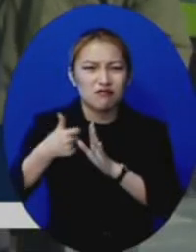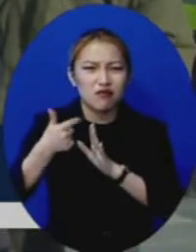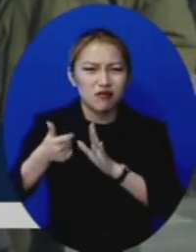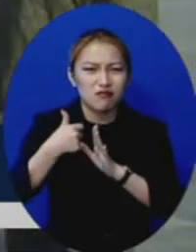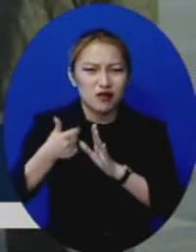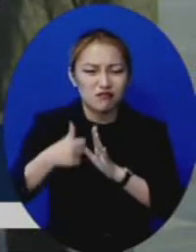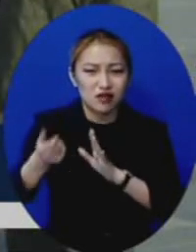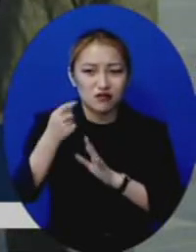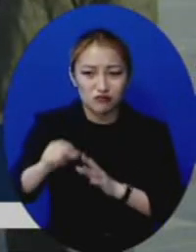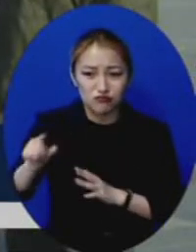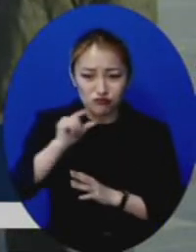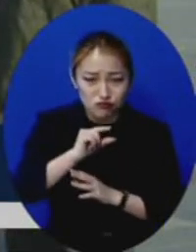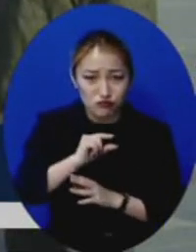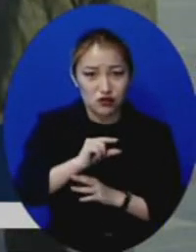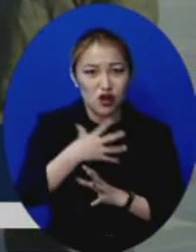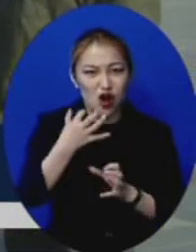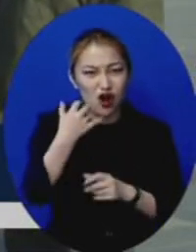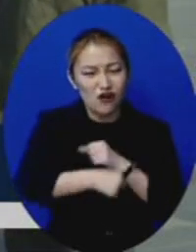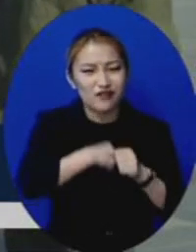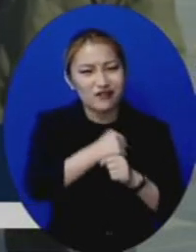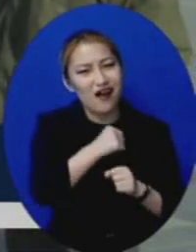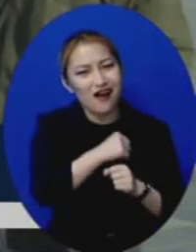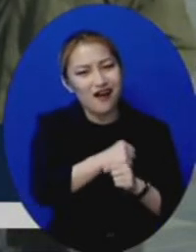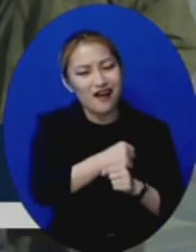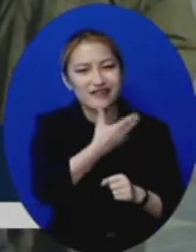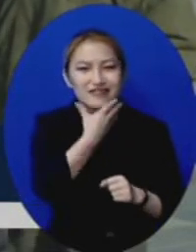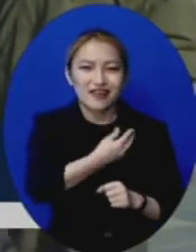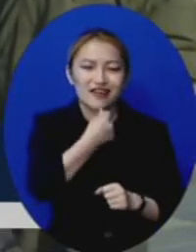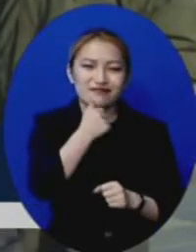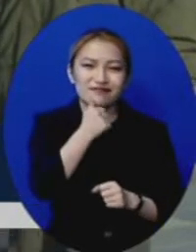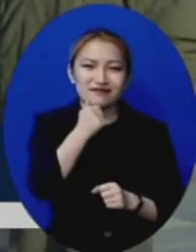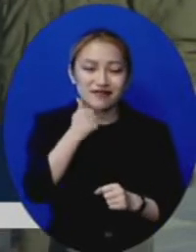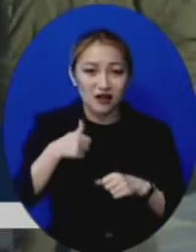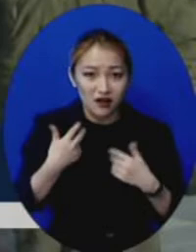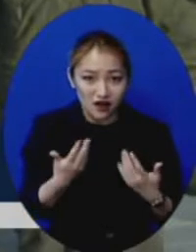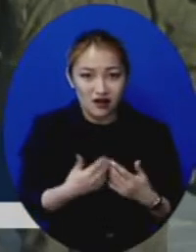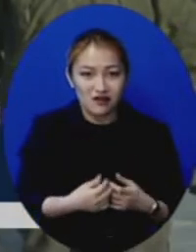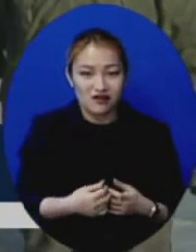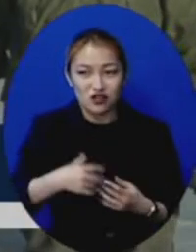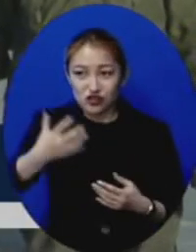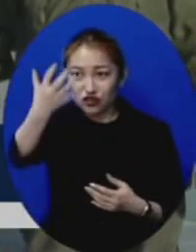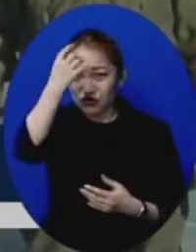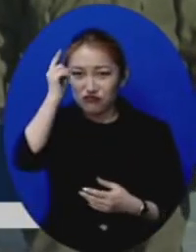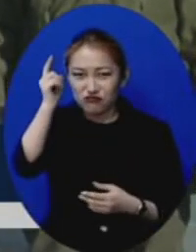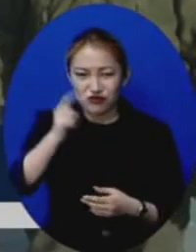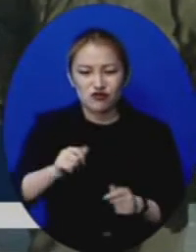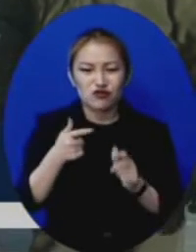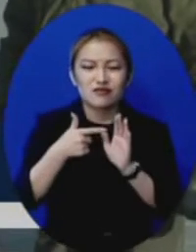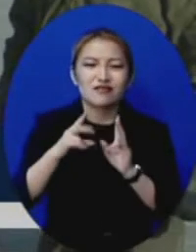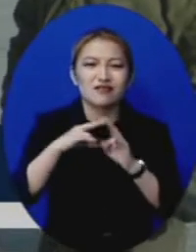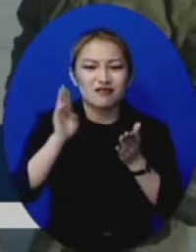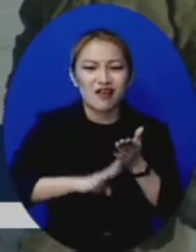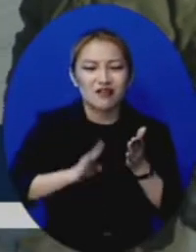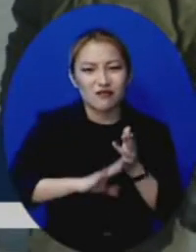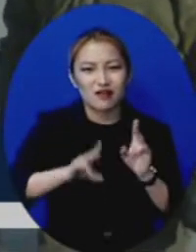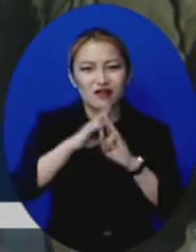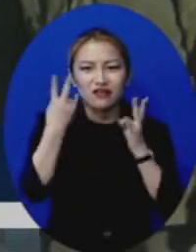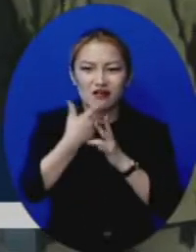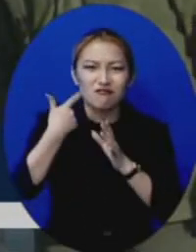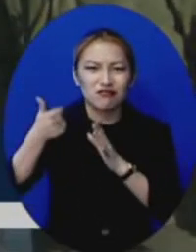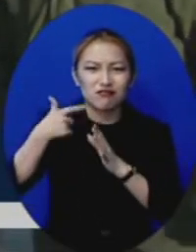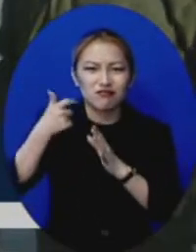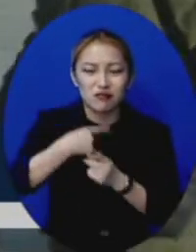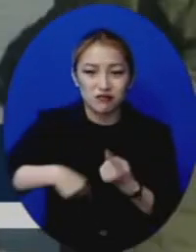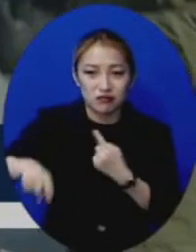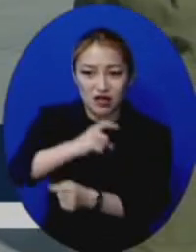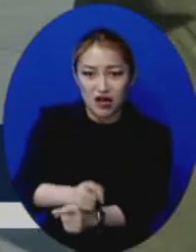явж байна шүү. Олон жилийн сайхан ажил хөдөлмөр хийчихээд энэ төр зөс төлгөө төлчихөд эргээд ингээд хасуулчихсан шүү